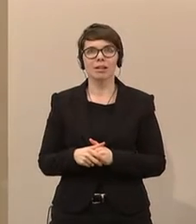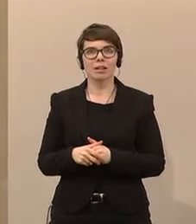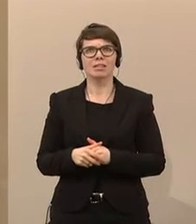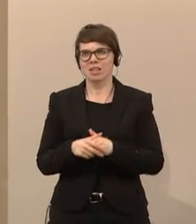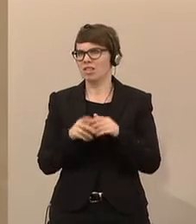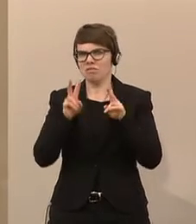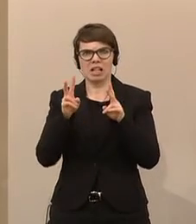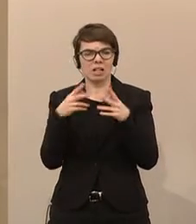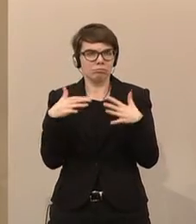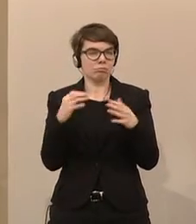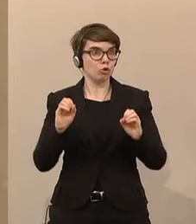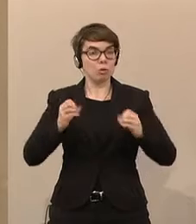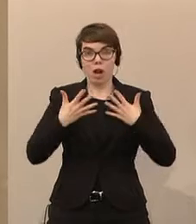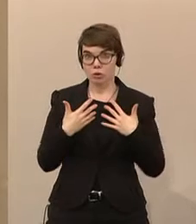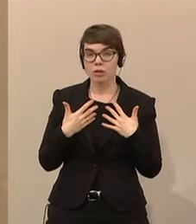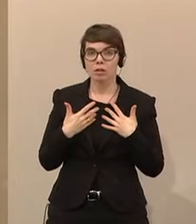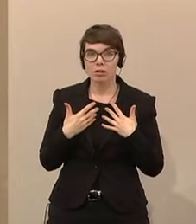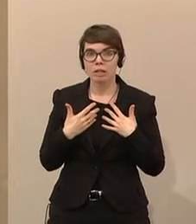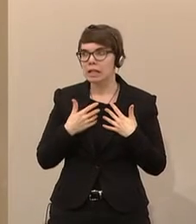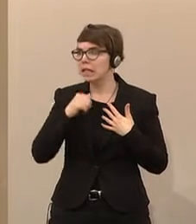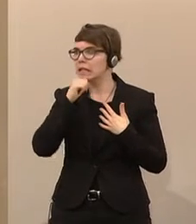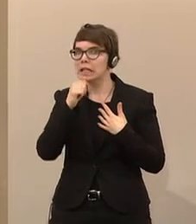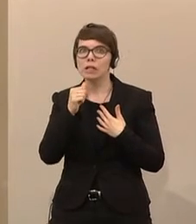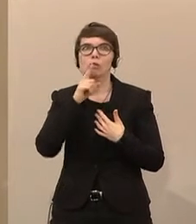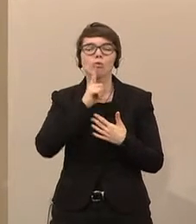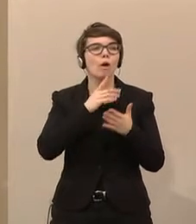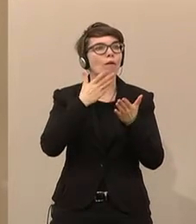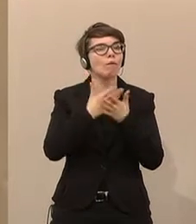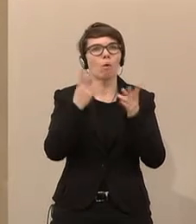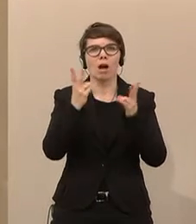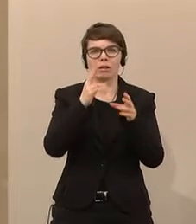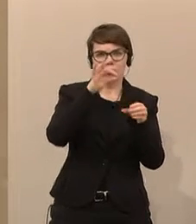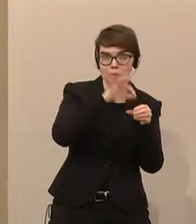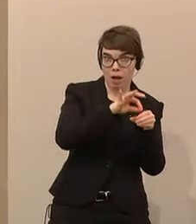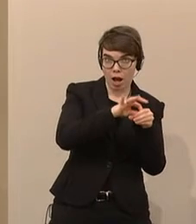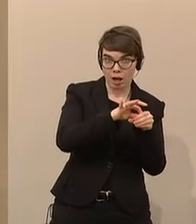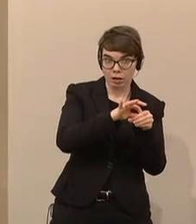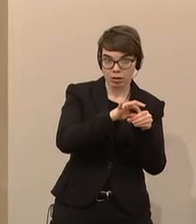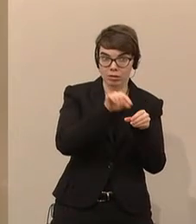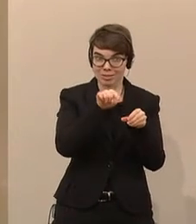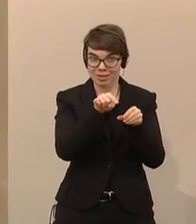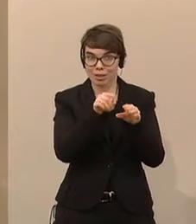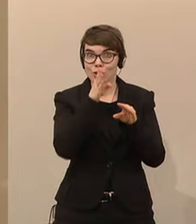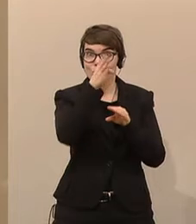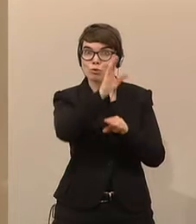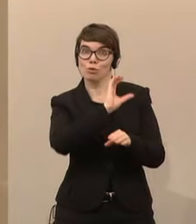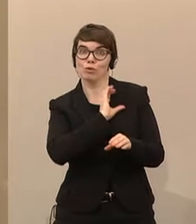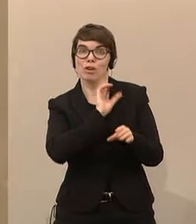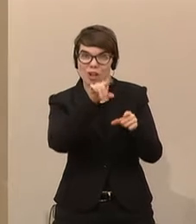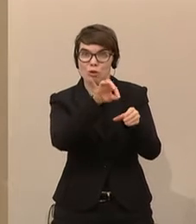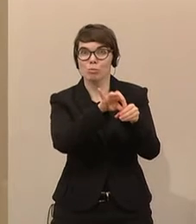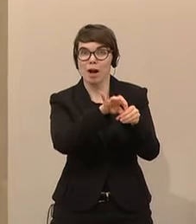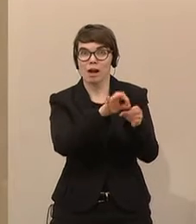einigermaßen überraschend, nicht dort nur, wo gespart wird, wird an Zukunftschancen von jungen Menschen